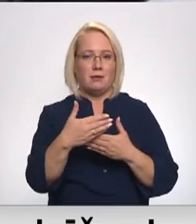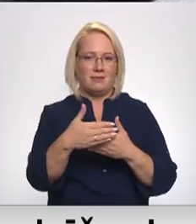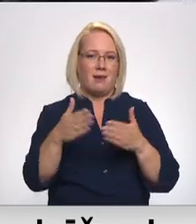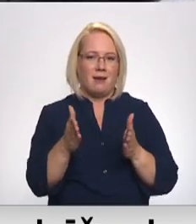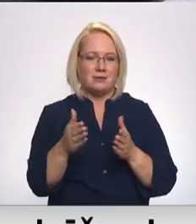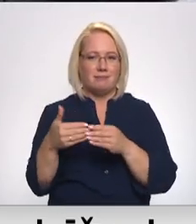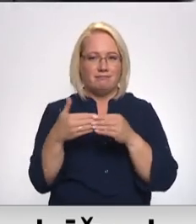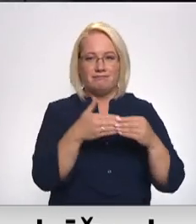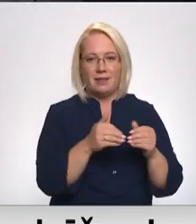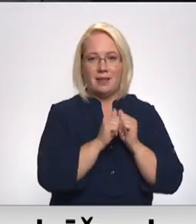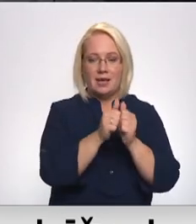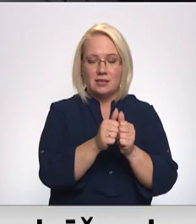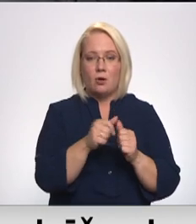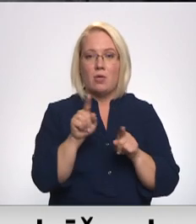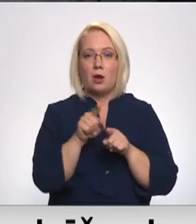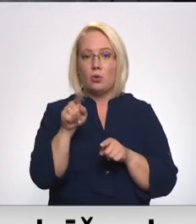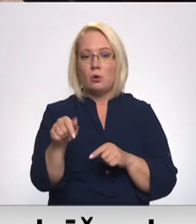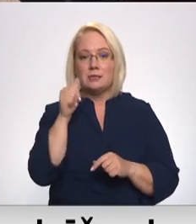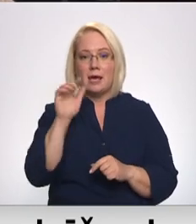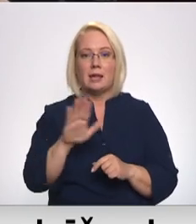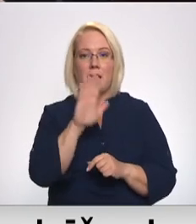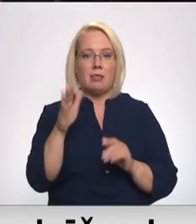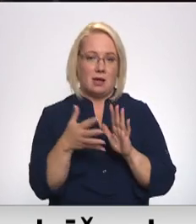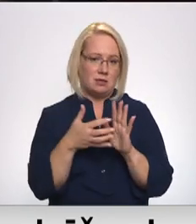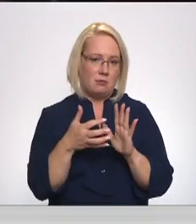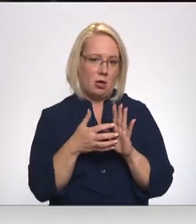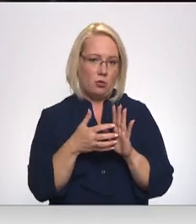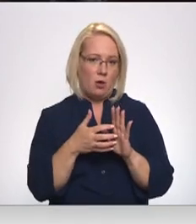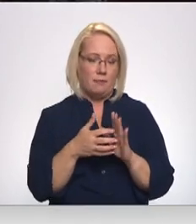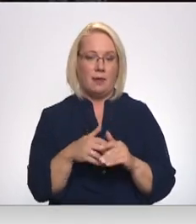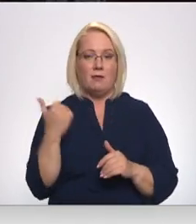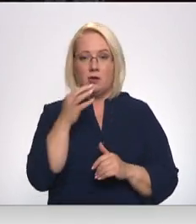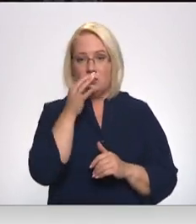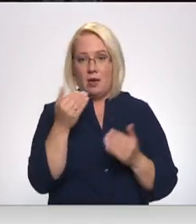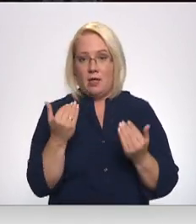viņi arī tādus izmanto ikdienā. Tagad jau viss saka, ka